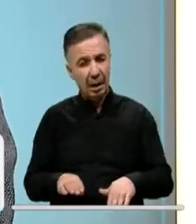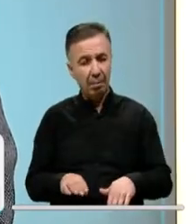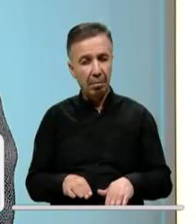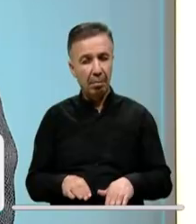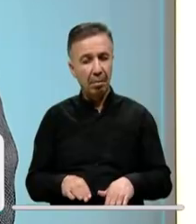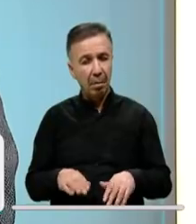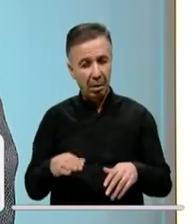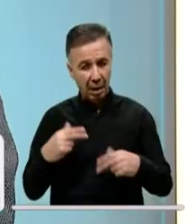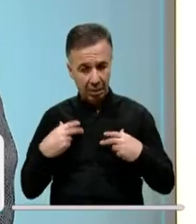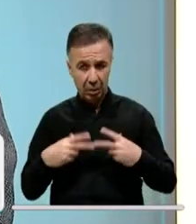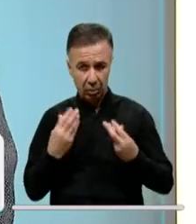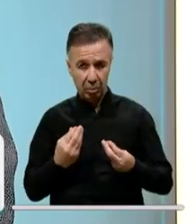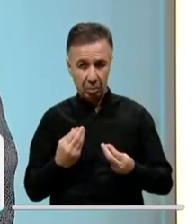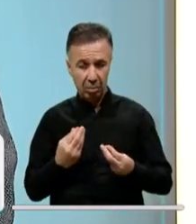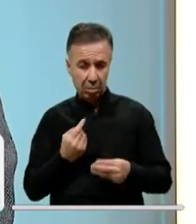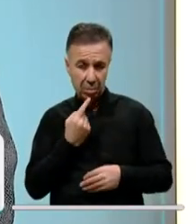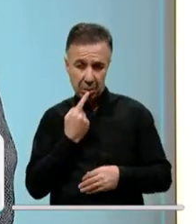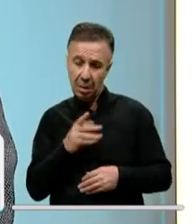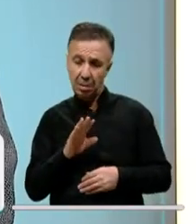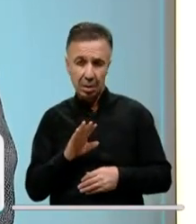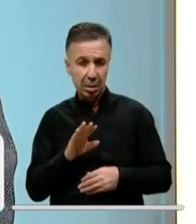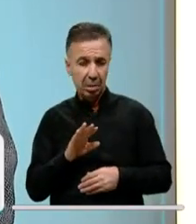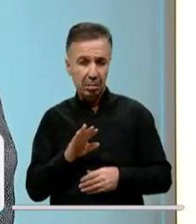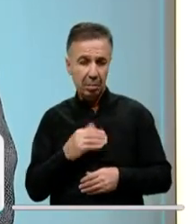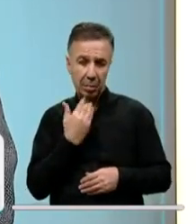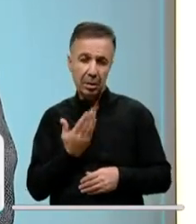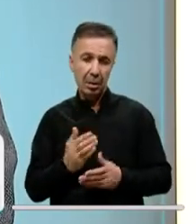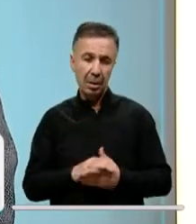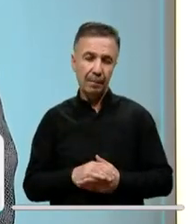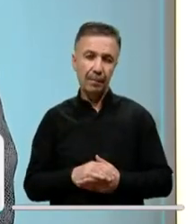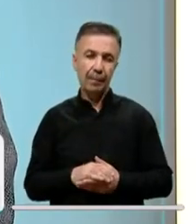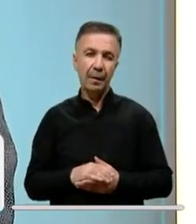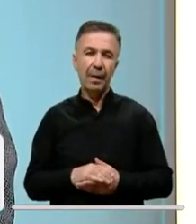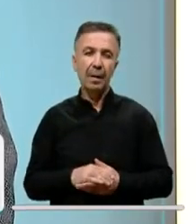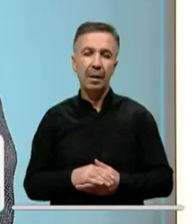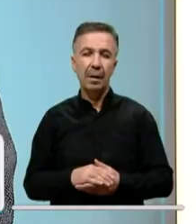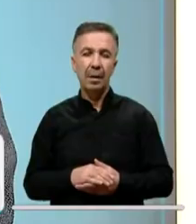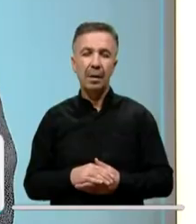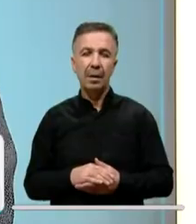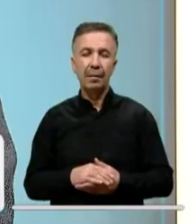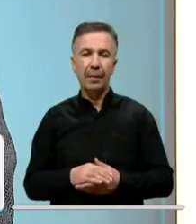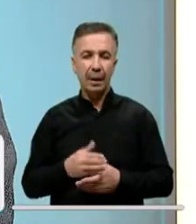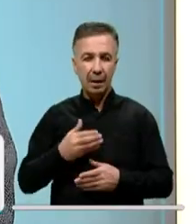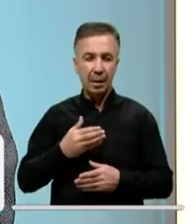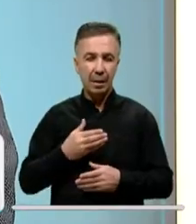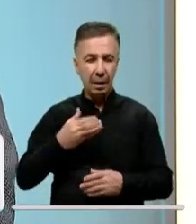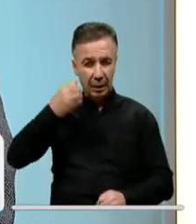hani oradan başlayalım. Üstü veya altı fark etmez. Kefen bezi illa ihram elbisesi kullanalım. Bu